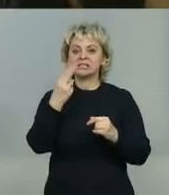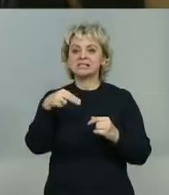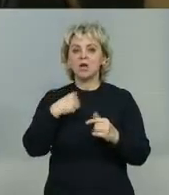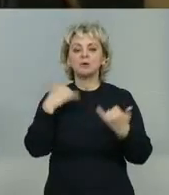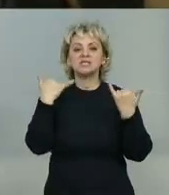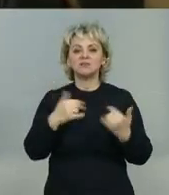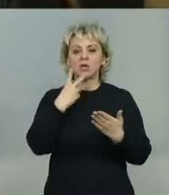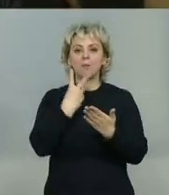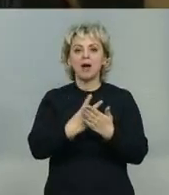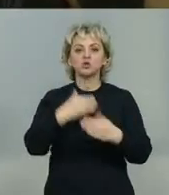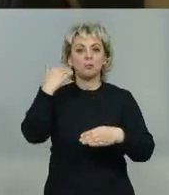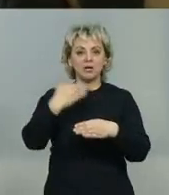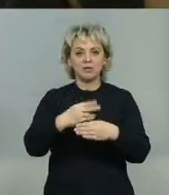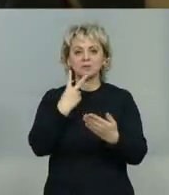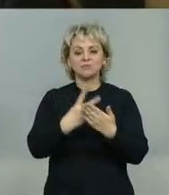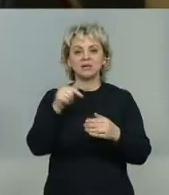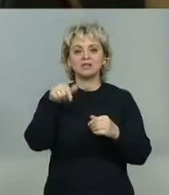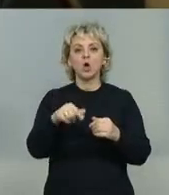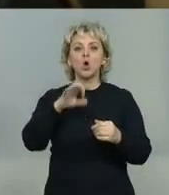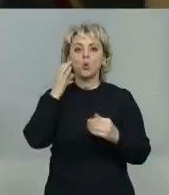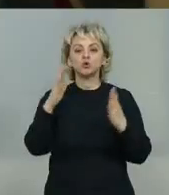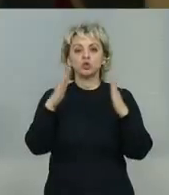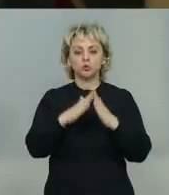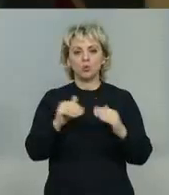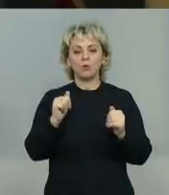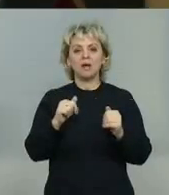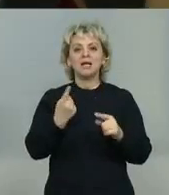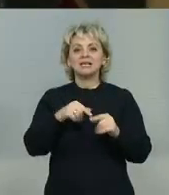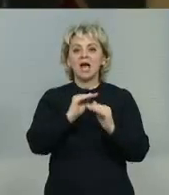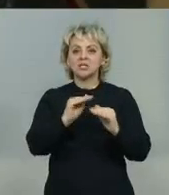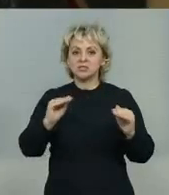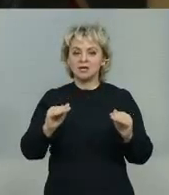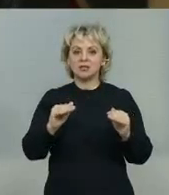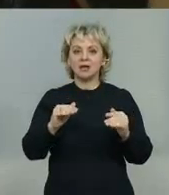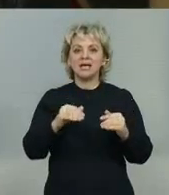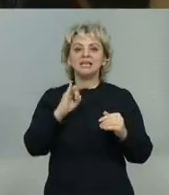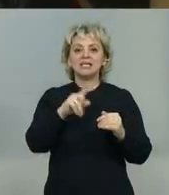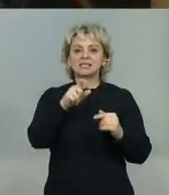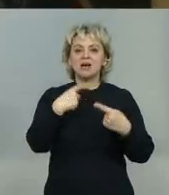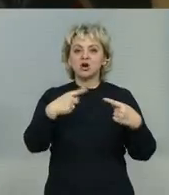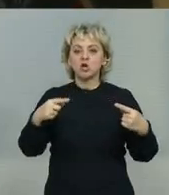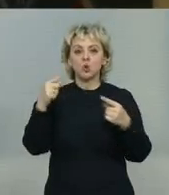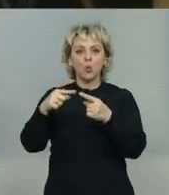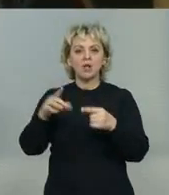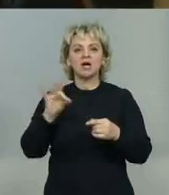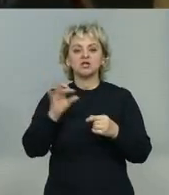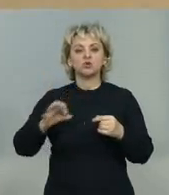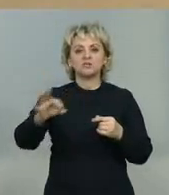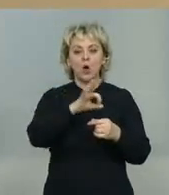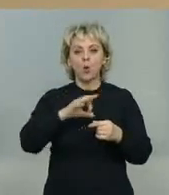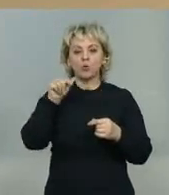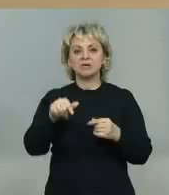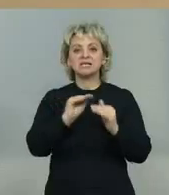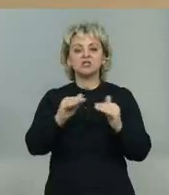Мы сегодня показываем премьерный спектакль «Кошкин дом» для деток из разных уголков Ростовской